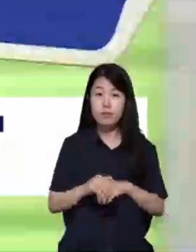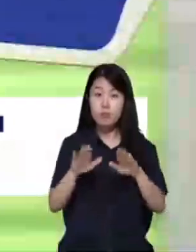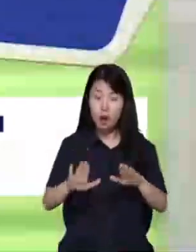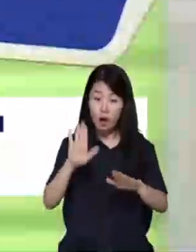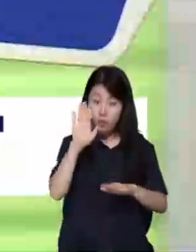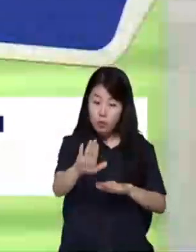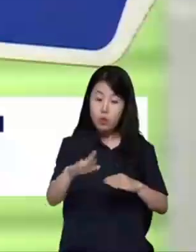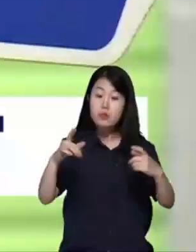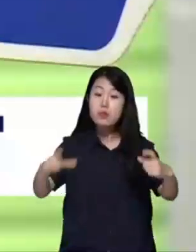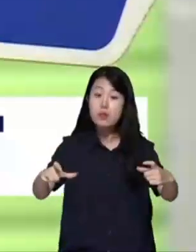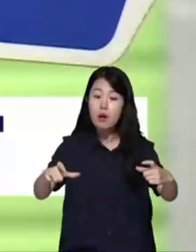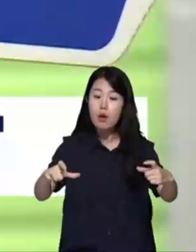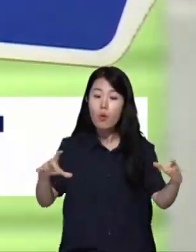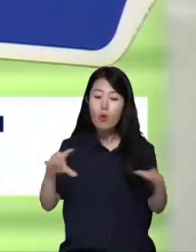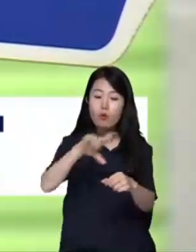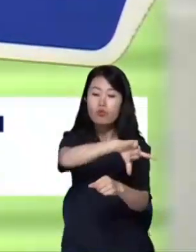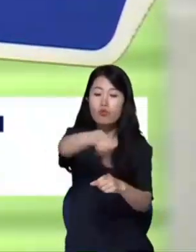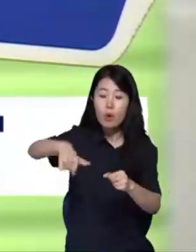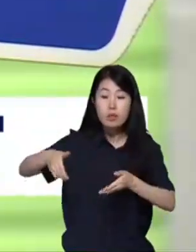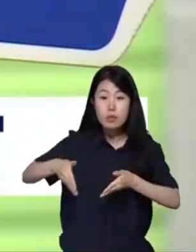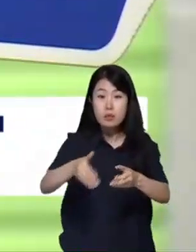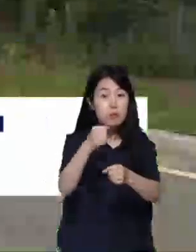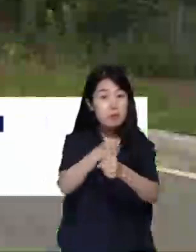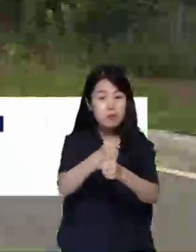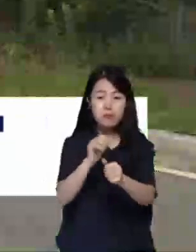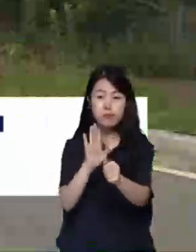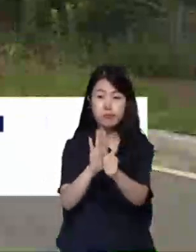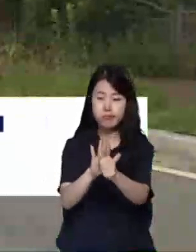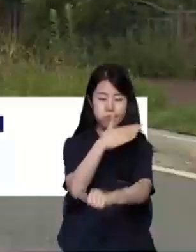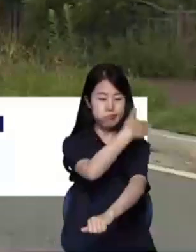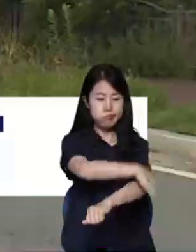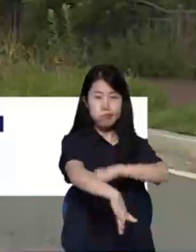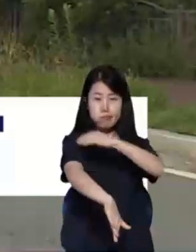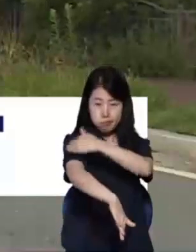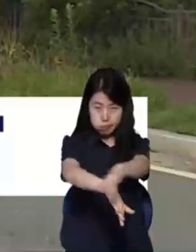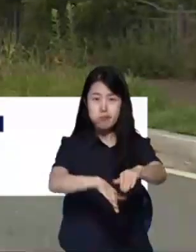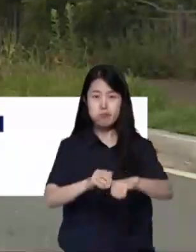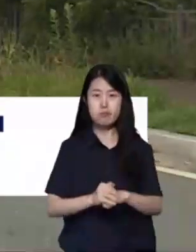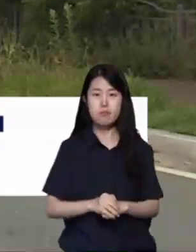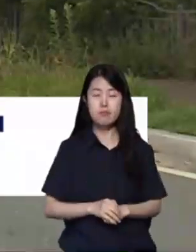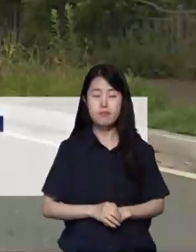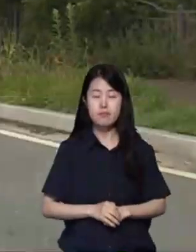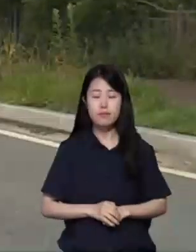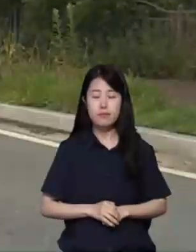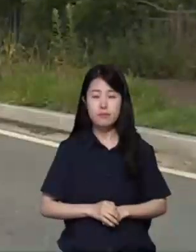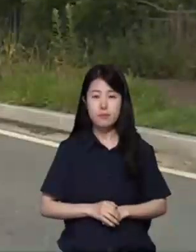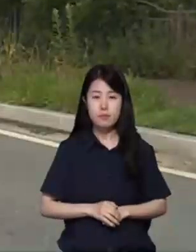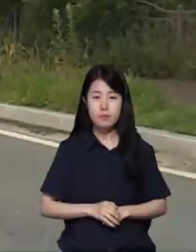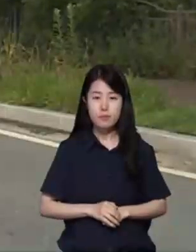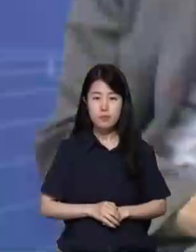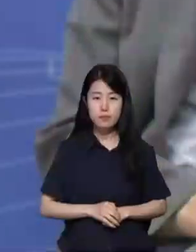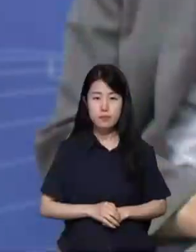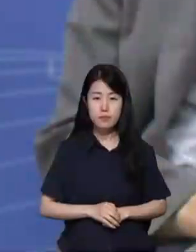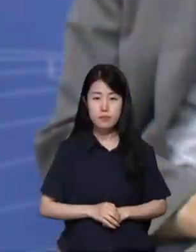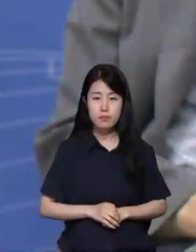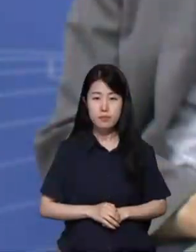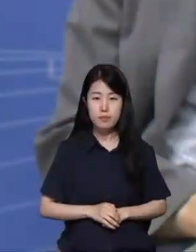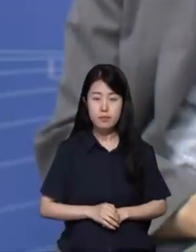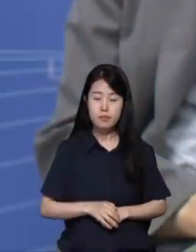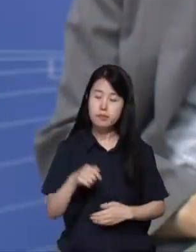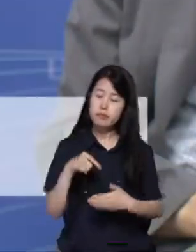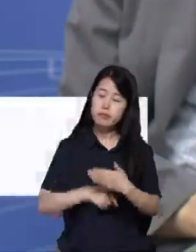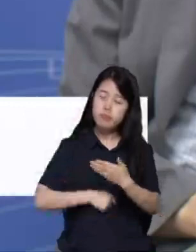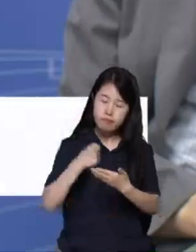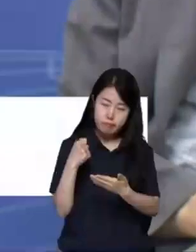개설 등 산정지구의 사회 간접자본 구축에 협조하지 않겠다며 강경 대응을 선언했습니다 매우